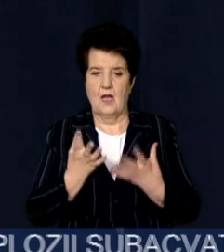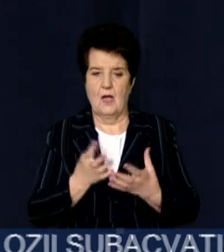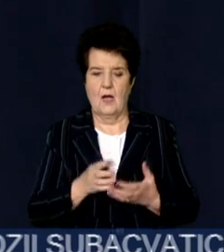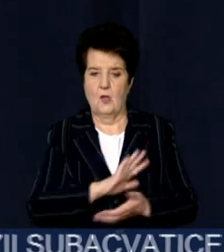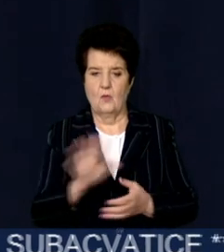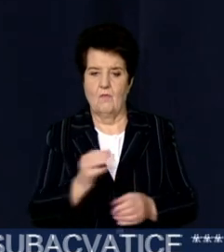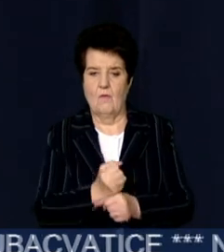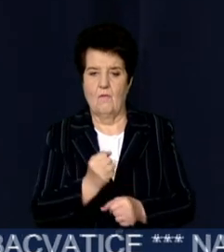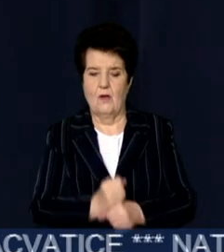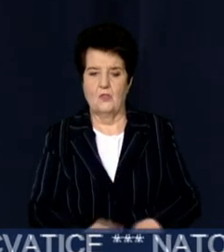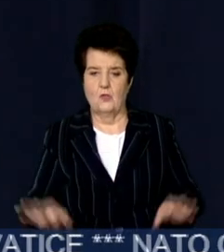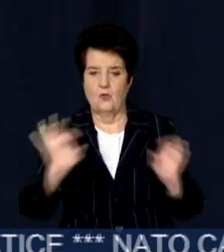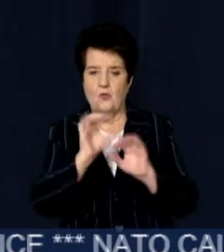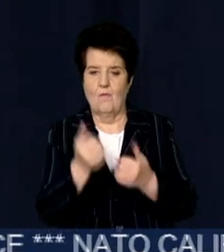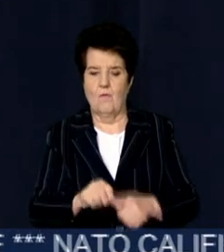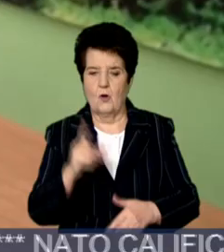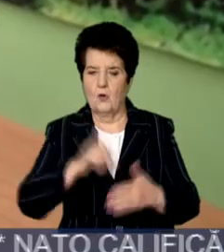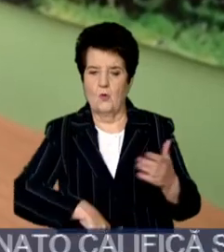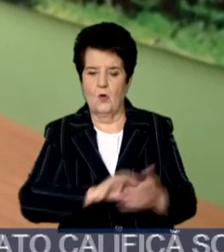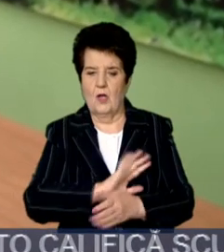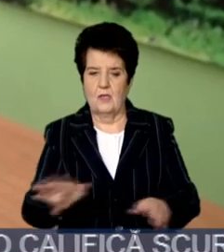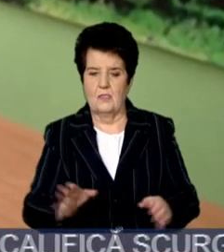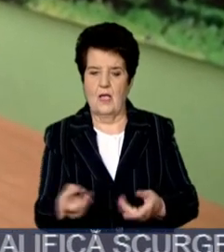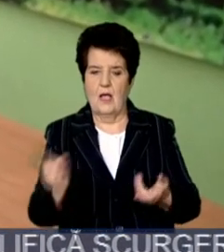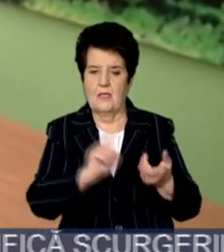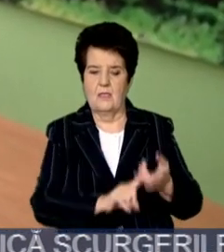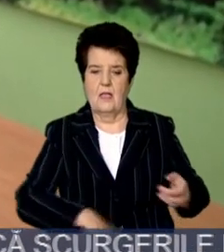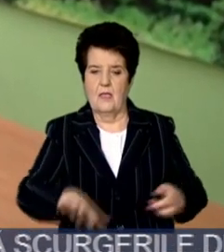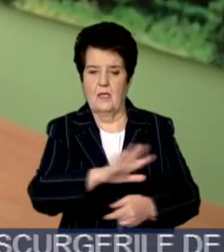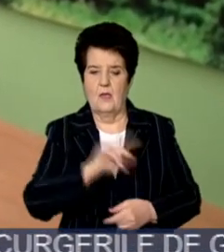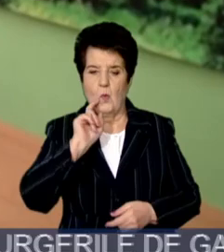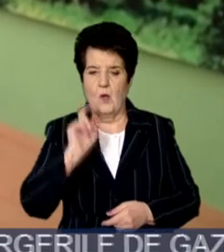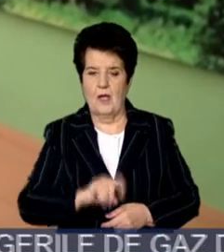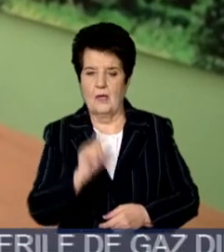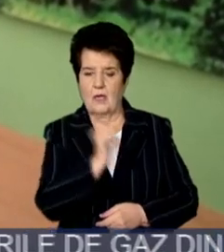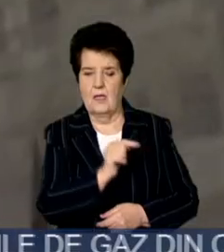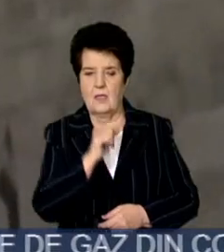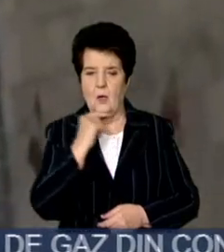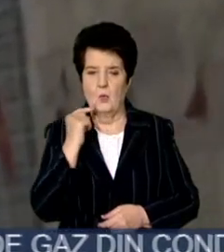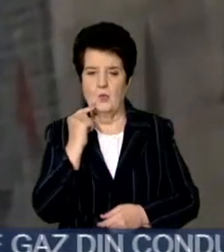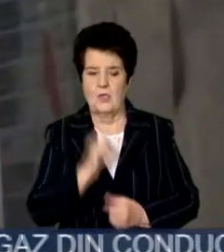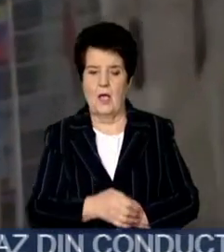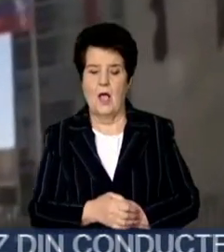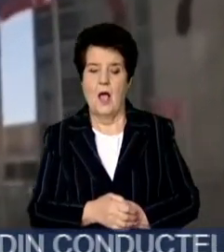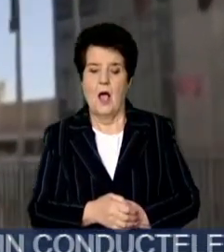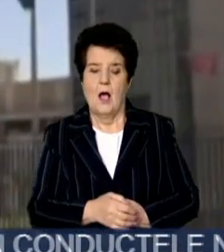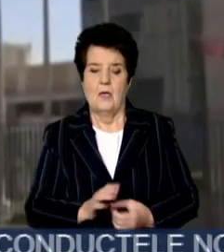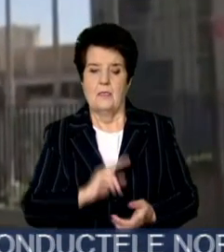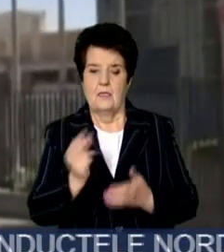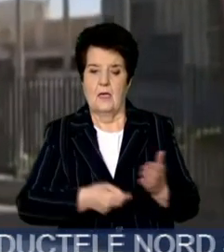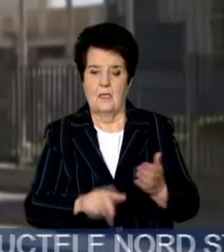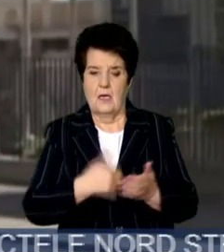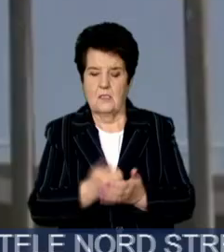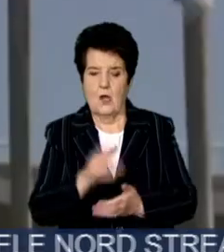o vom face sub nicio formă nu vom recunoaște vreodată anexarea teritoriului ucrainian de către Rusia adjunctul secretarului